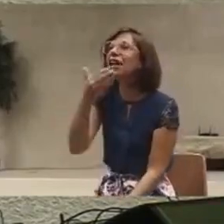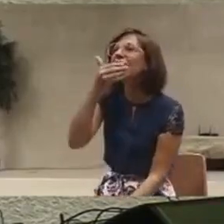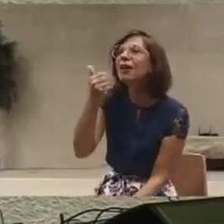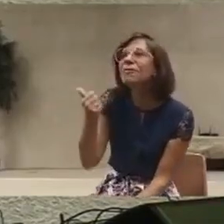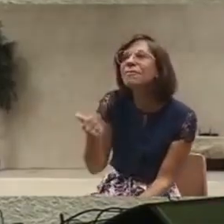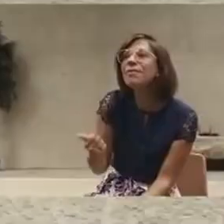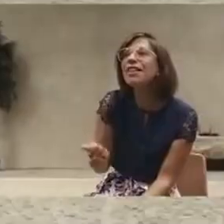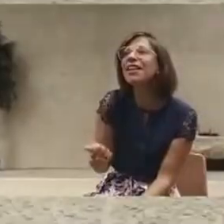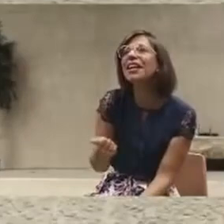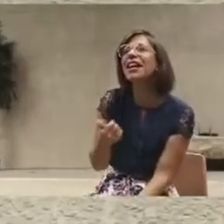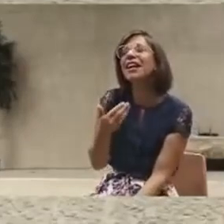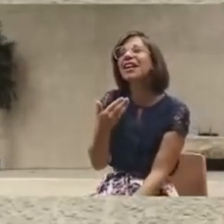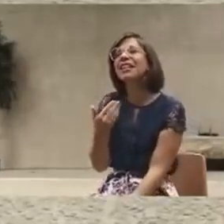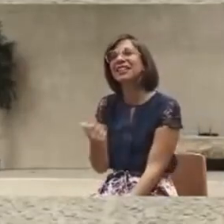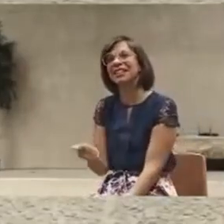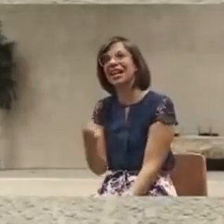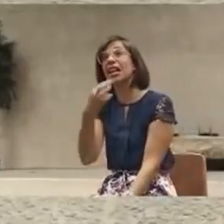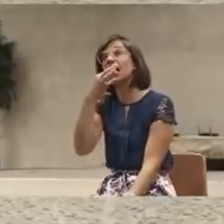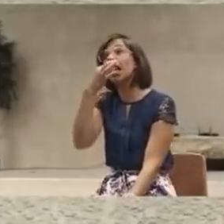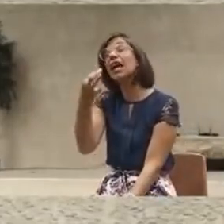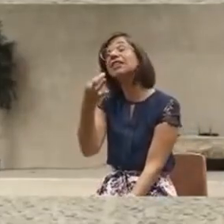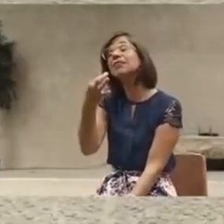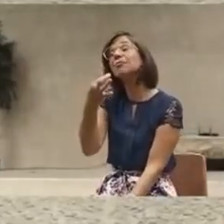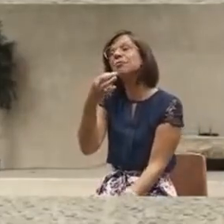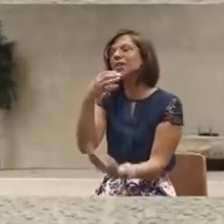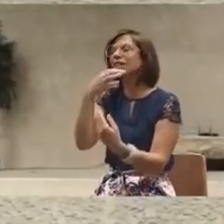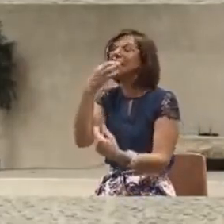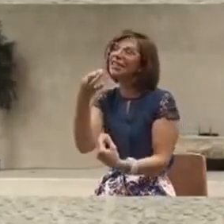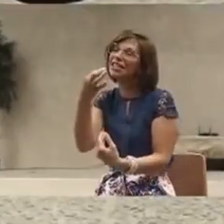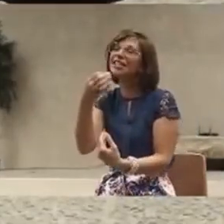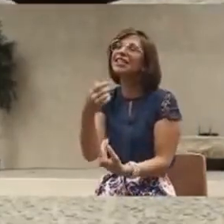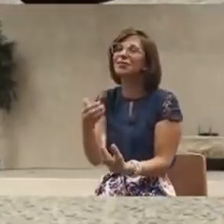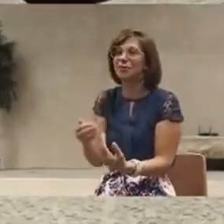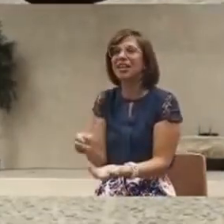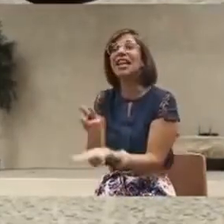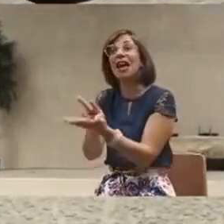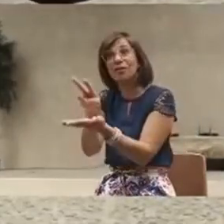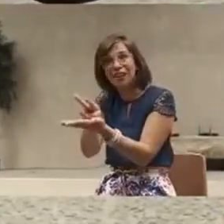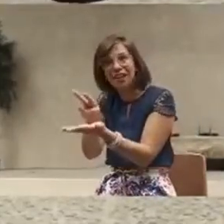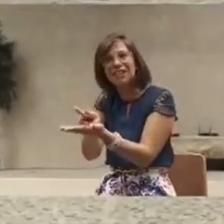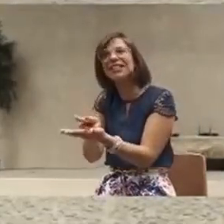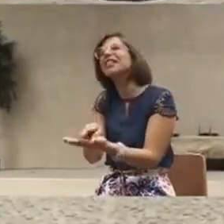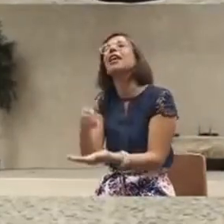et seul, tu n'es pas seul. Voilà, ça c'est ton impression.